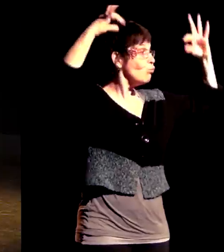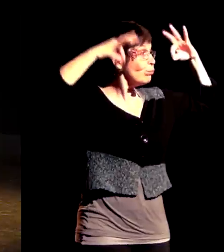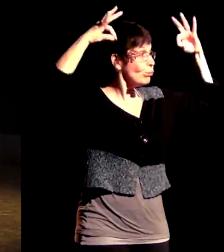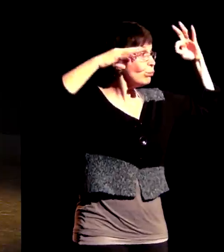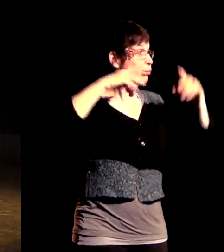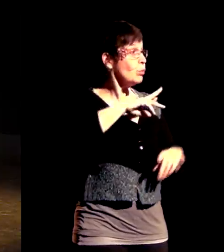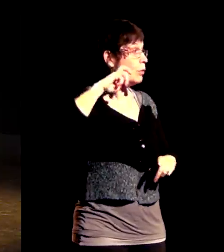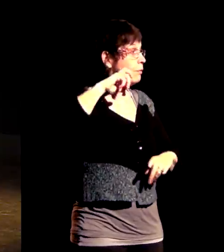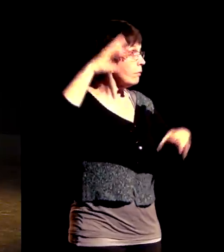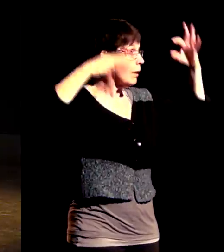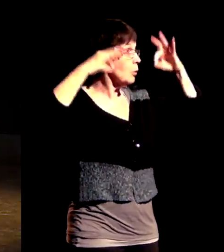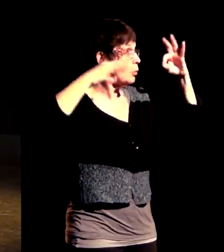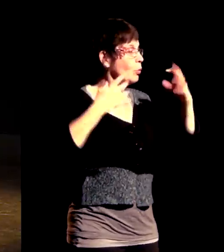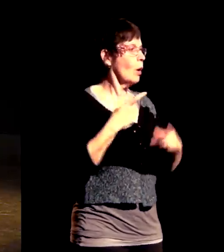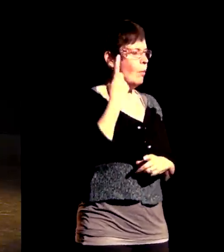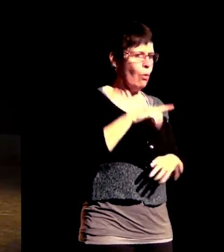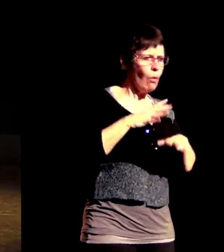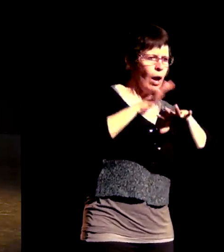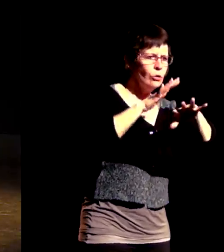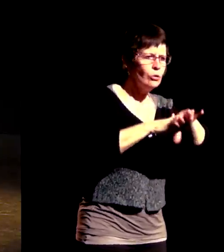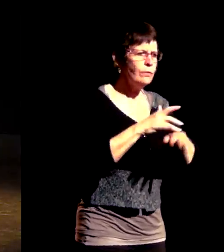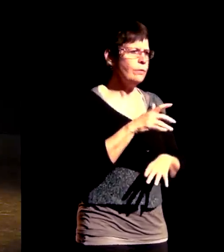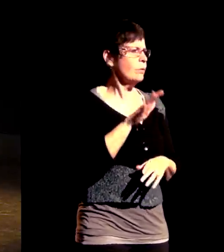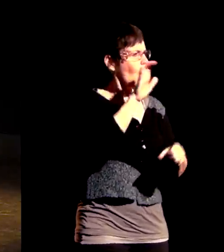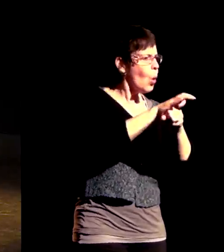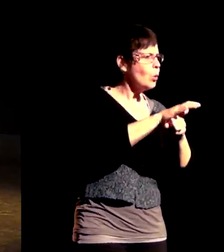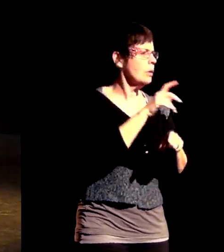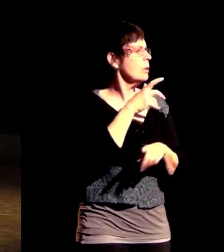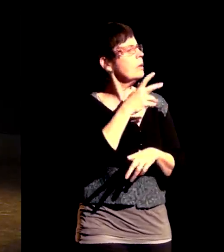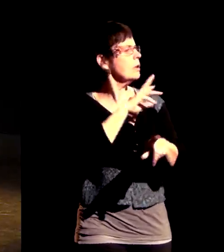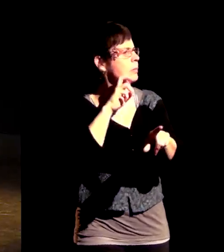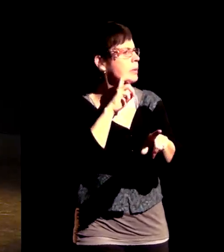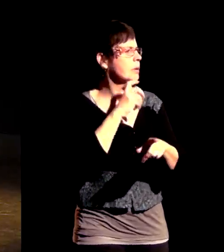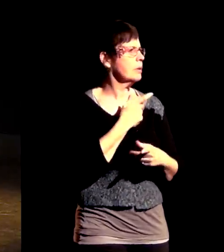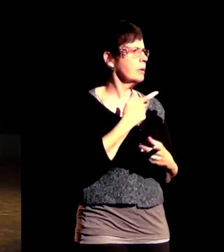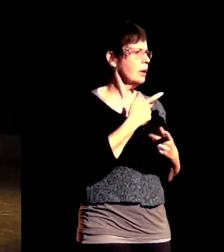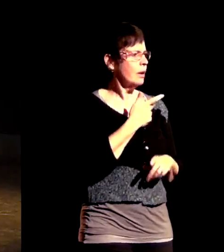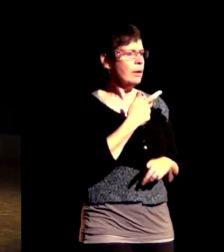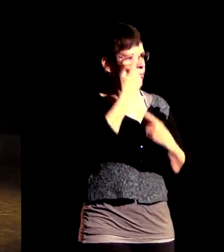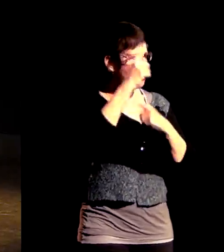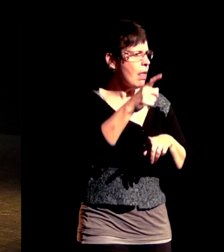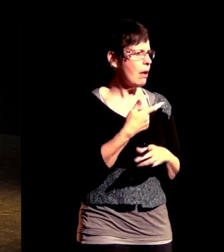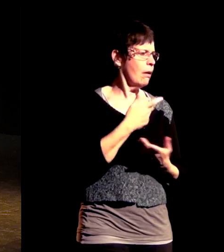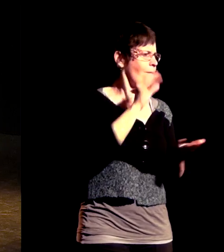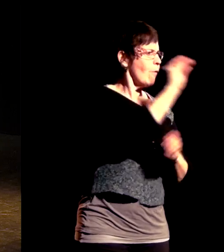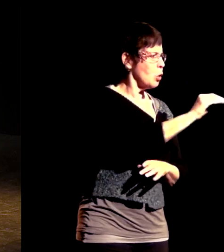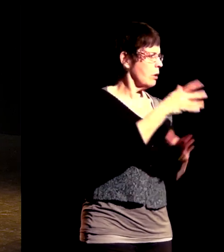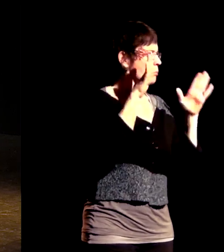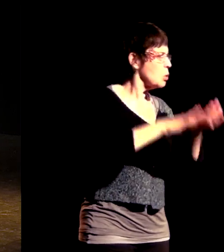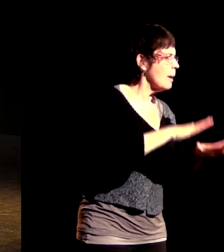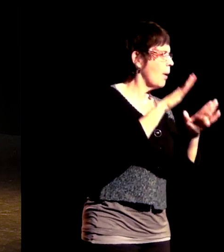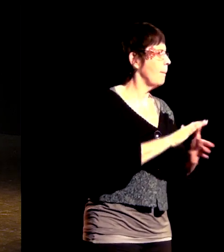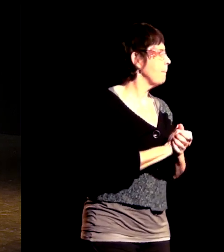les Juifs, pour dire que les quartiers sont antisémites et pour cracher là-dessus. Et du coup, j'ai rejoint l'Union juive française pour la paix